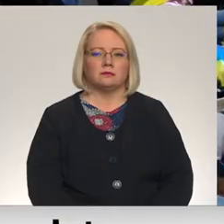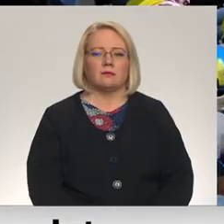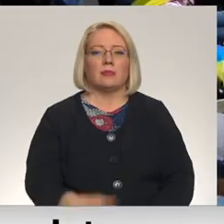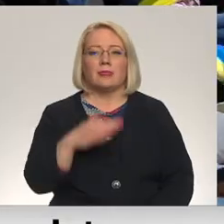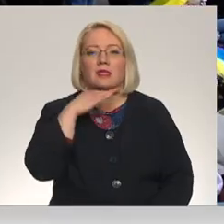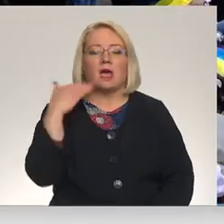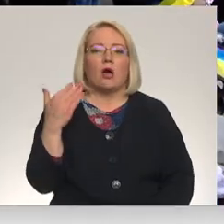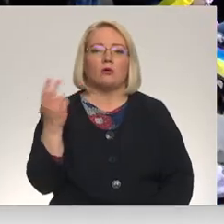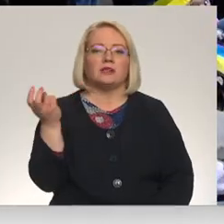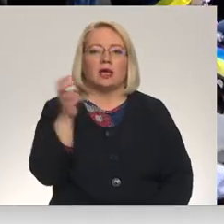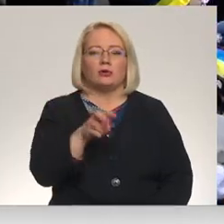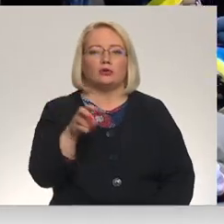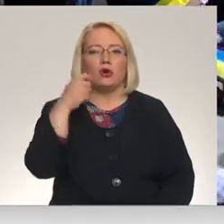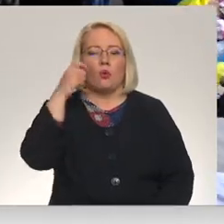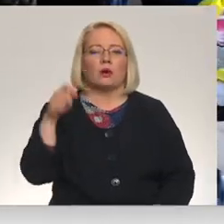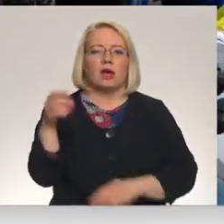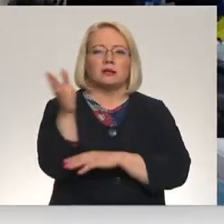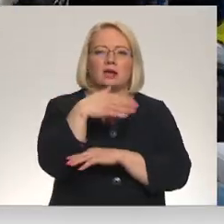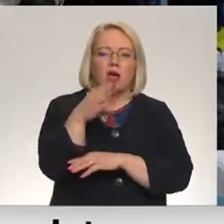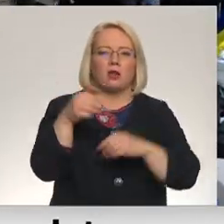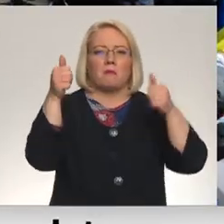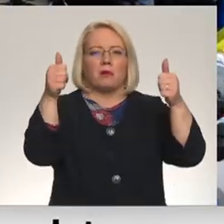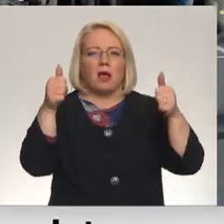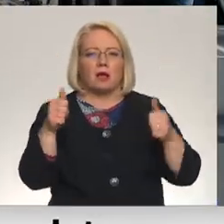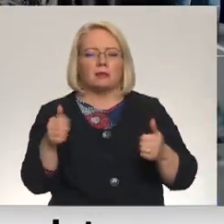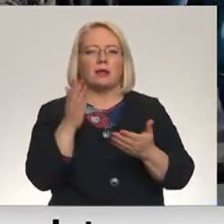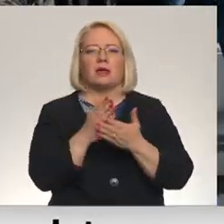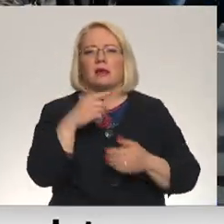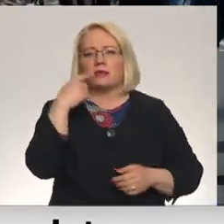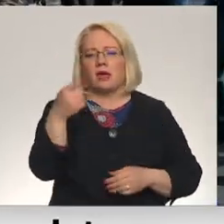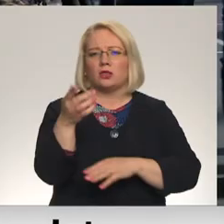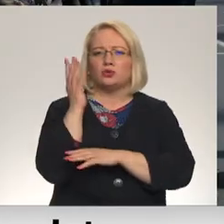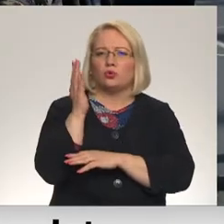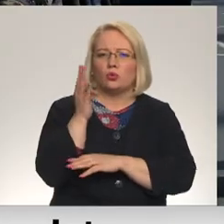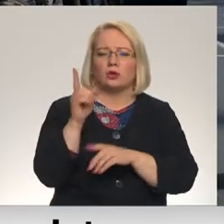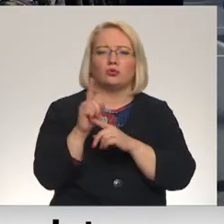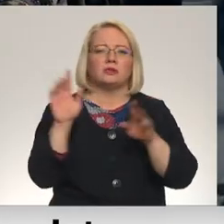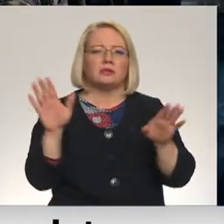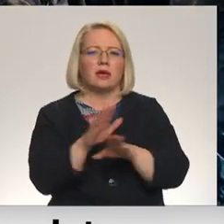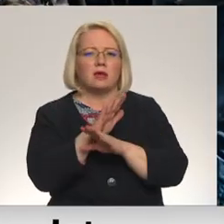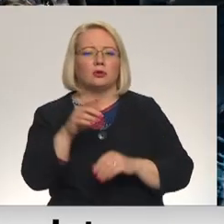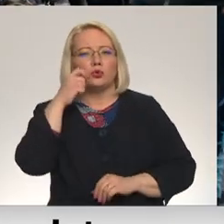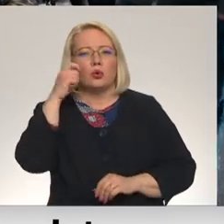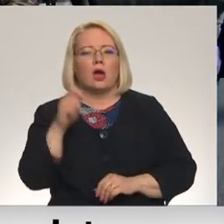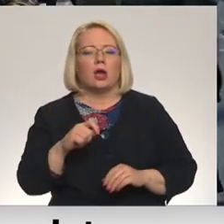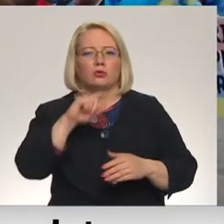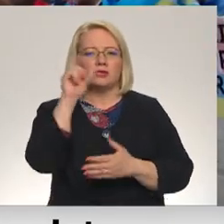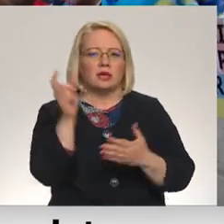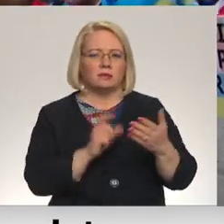Daudz ieradušies ar Ukrainas karogiem, ar plakātiem, tiek teiktas runas un dziedātas Ukraiņu